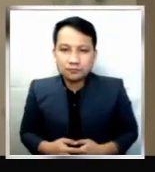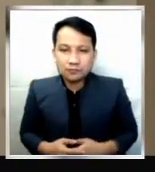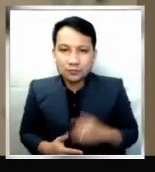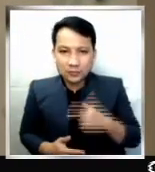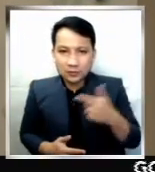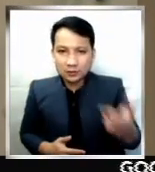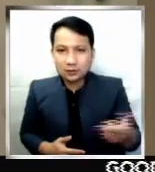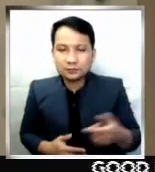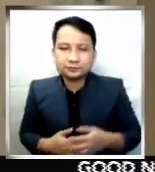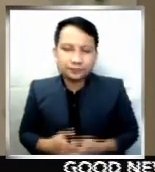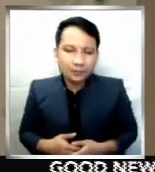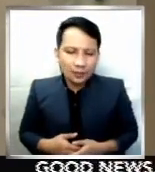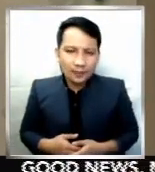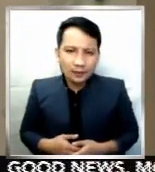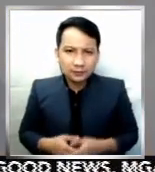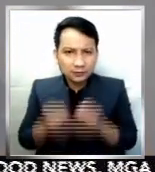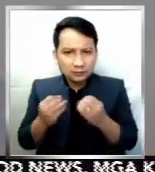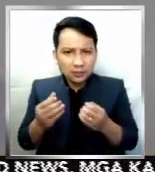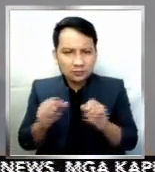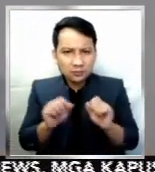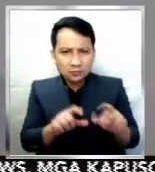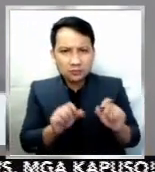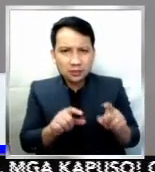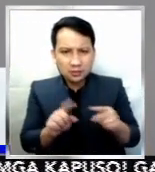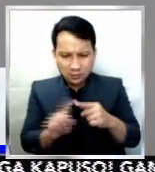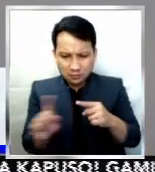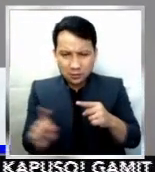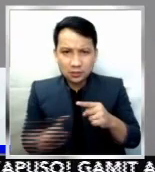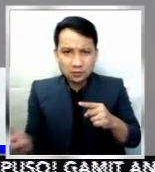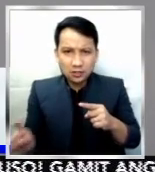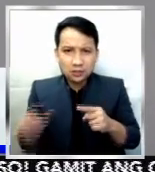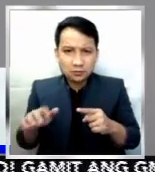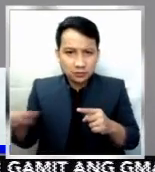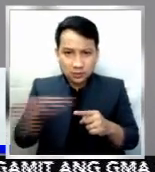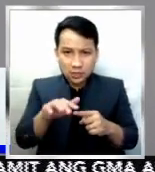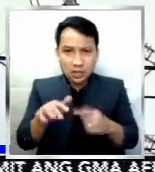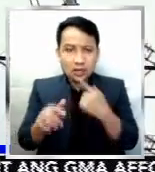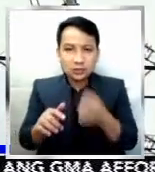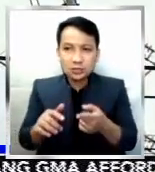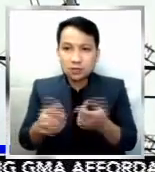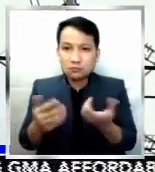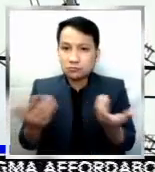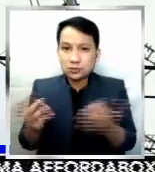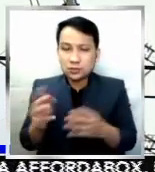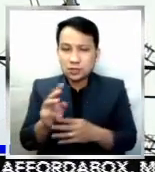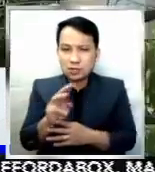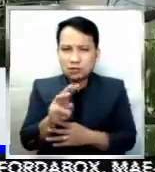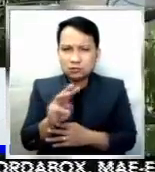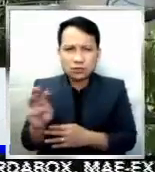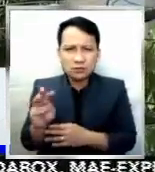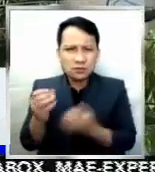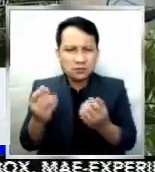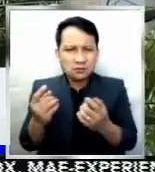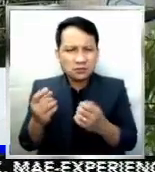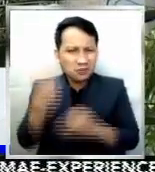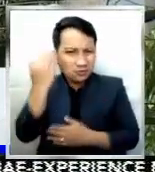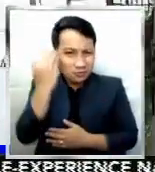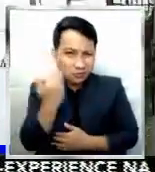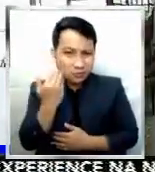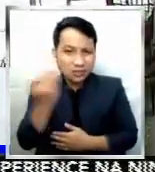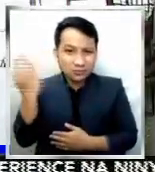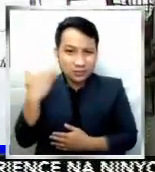Ang pagsipa ng bentahan ng kuryente sa Wholesale Electricity Spot Market o WESM nang biglang magkulang ang supply noong nakaraang